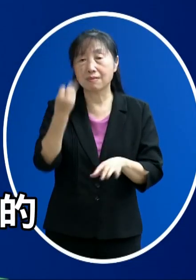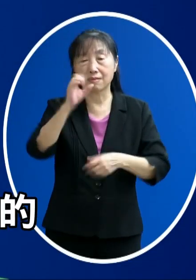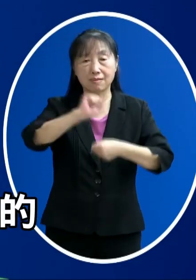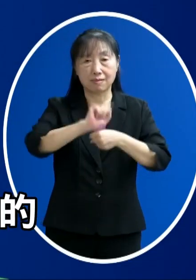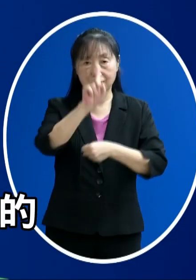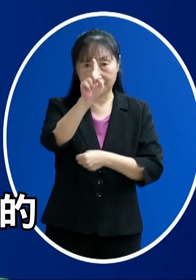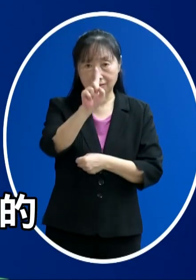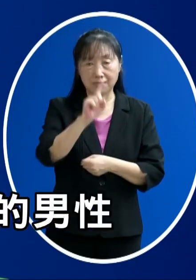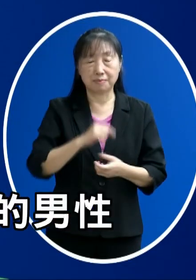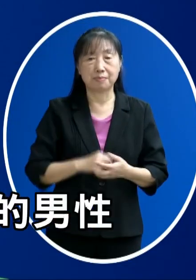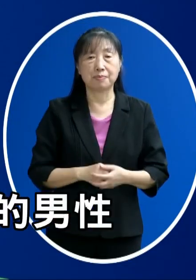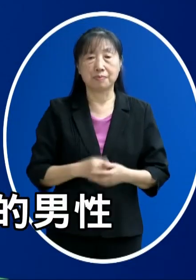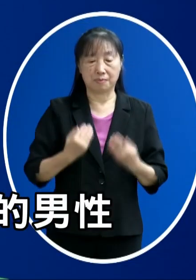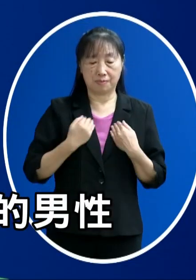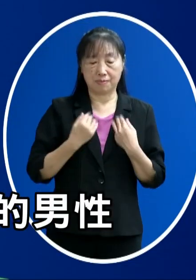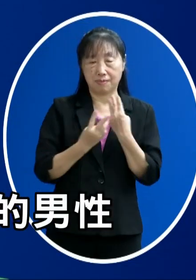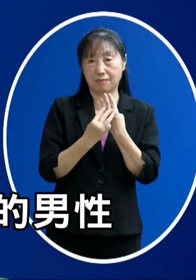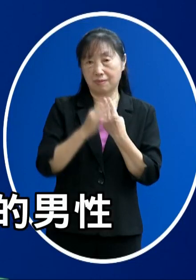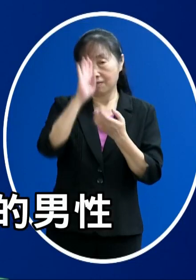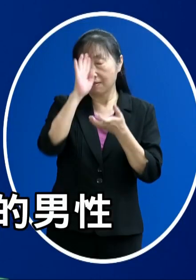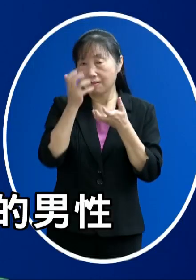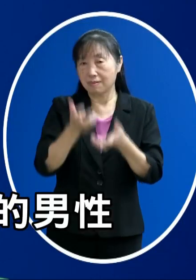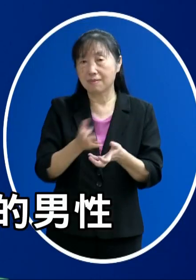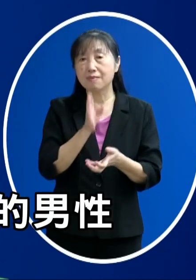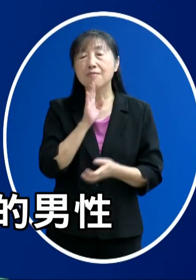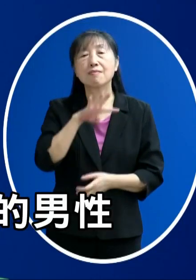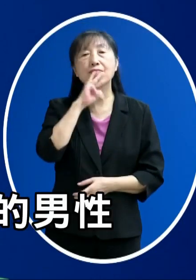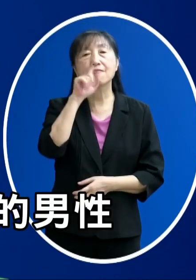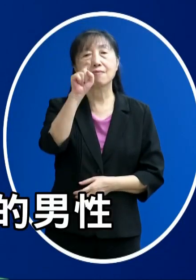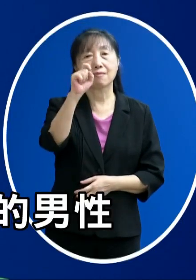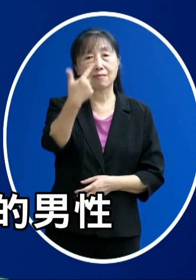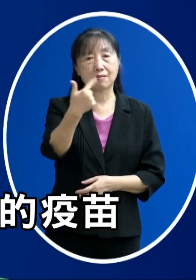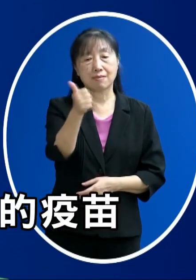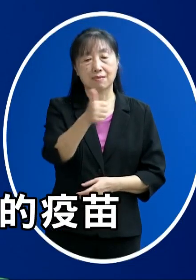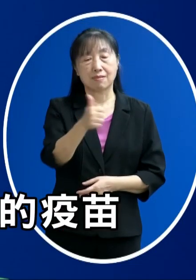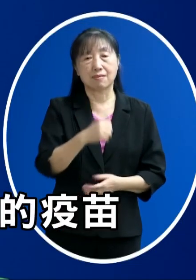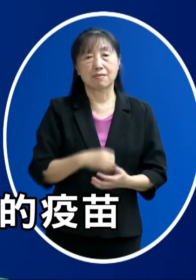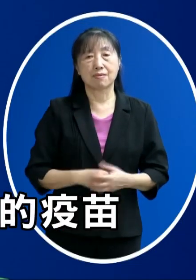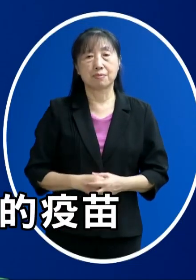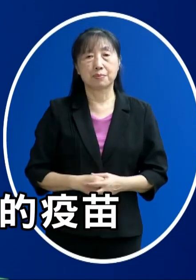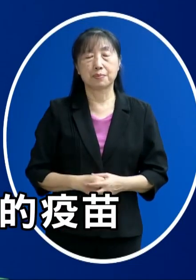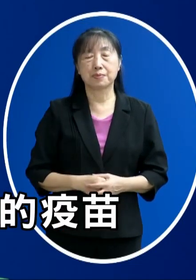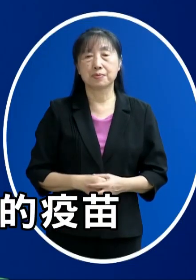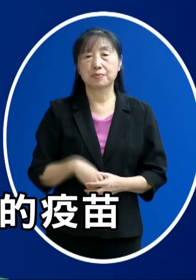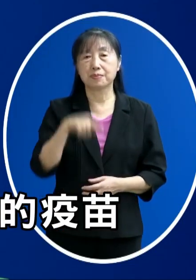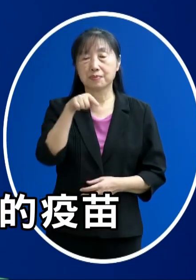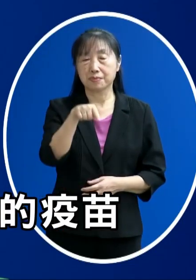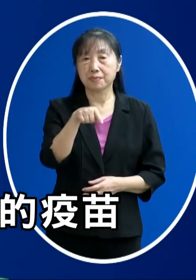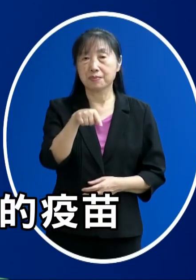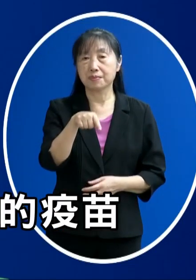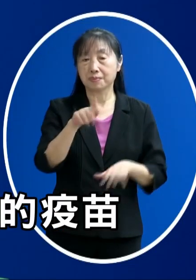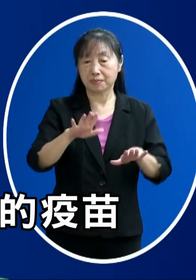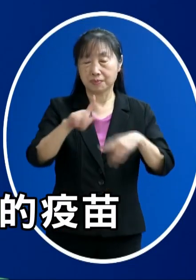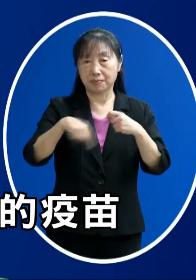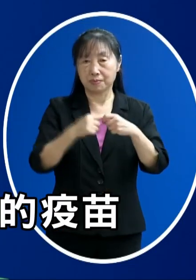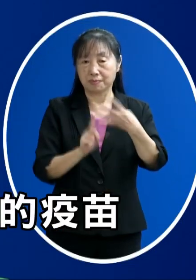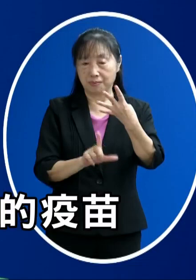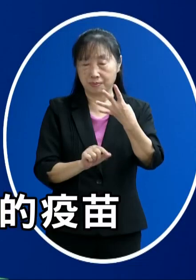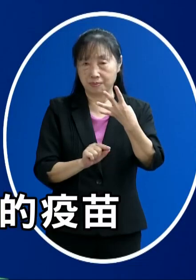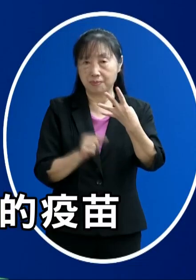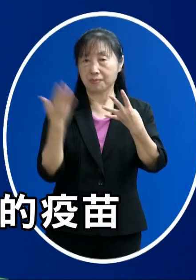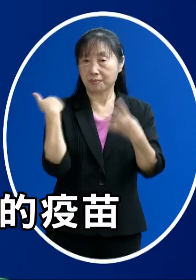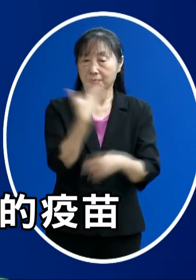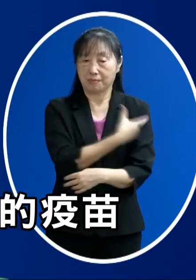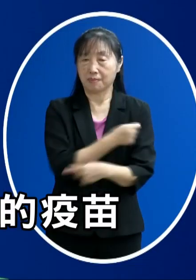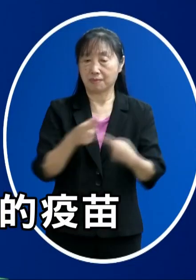增1例青少年的肺炎重症的个案，是一个16岁的男性，在男生在今年的4月曾经接